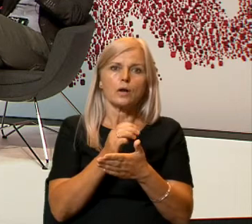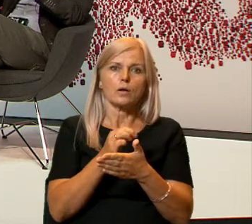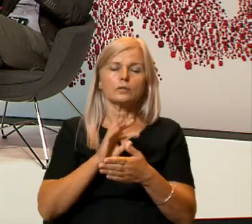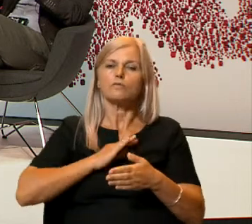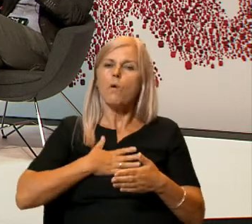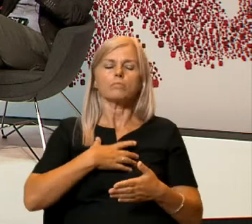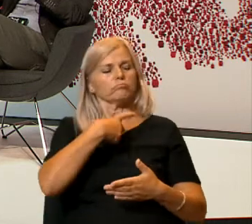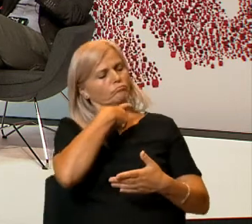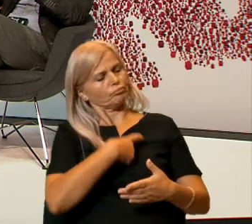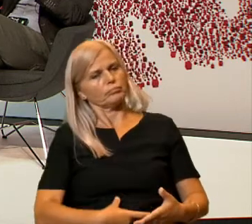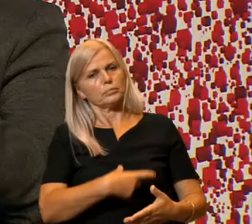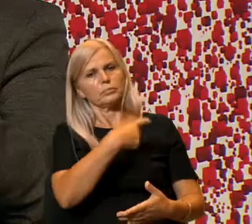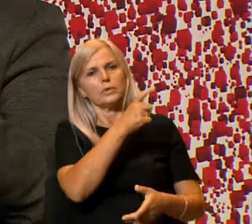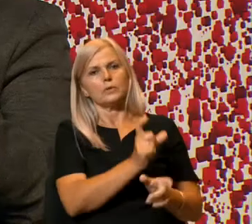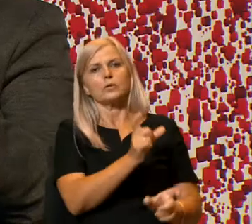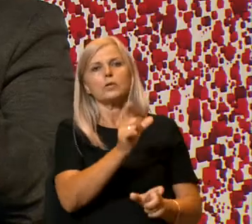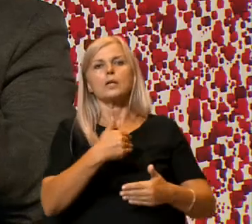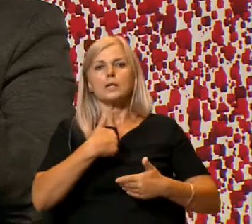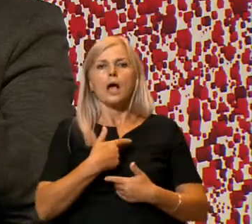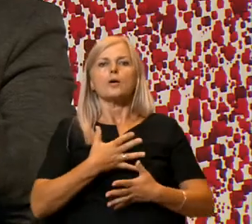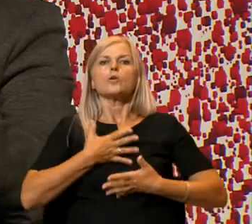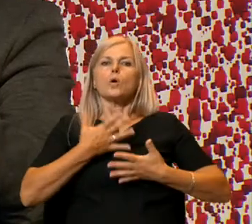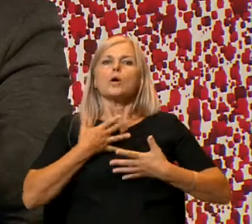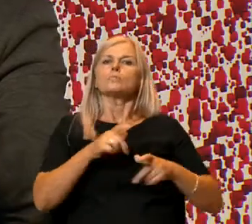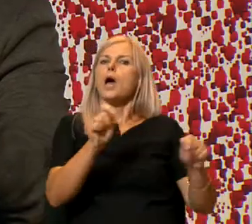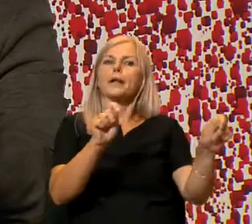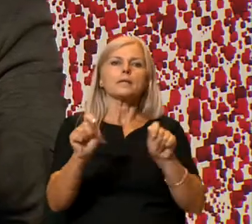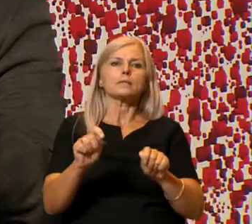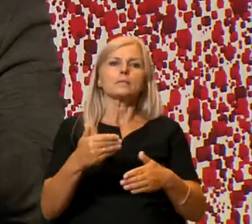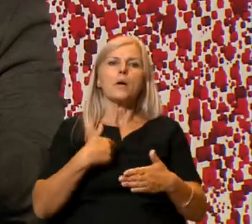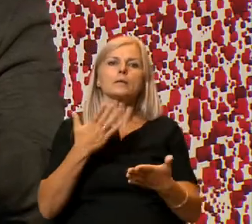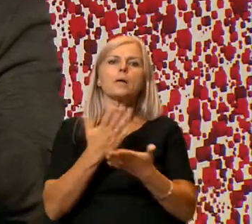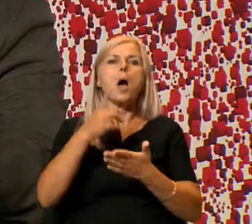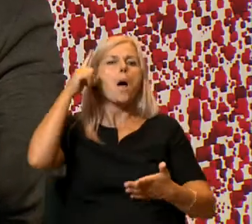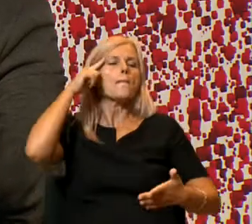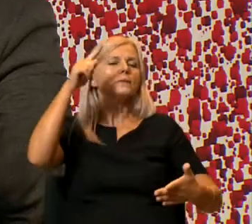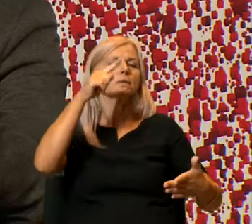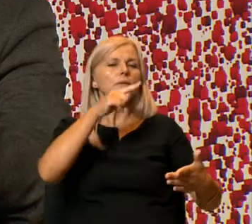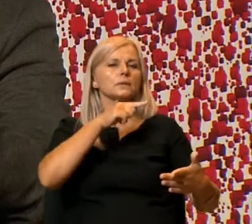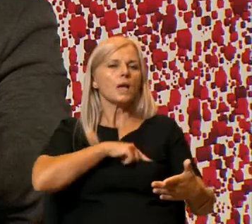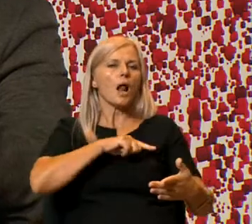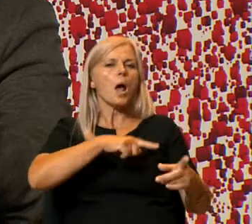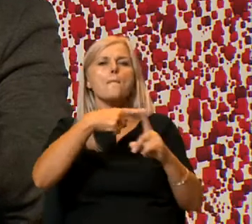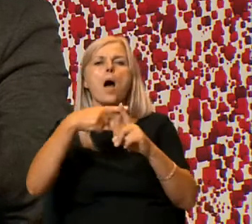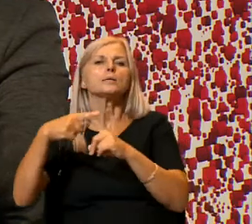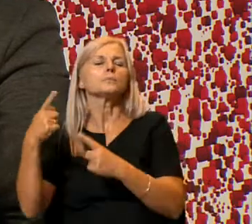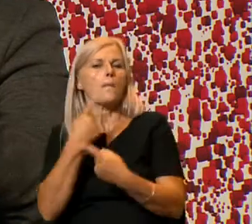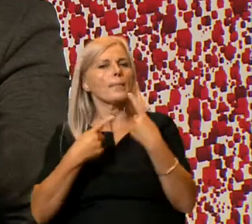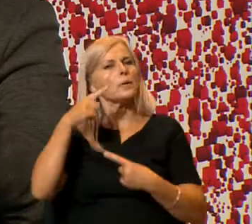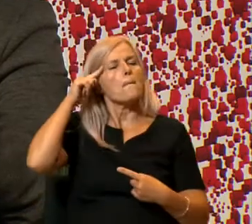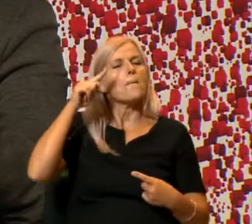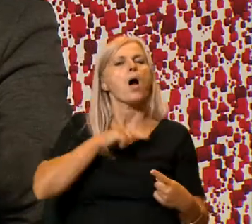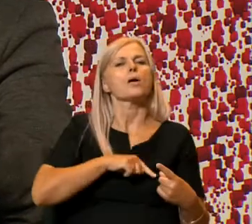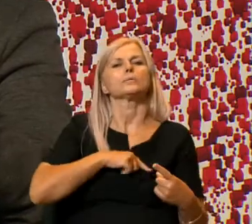że jestem w rezonansie lub nie, ponieważ mamy psychologię pozytywną, myślmy pozytywnie, albo